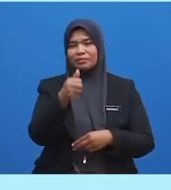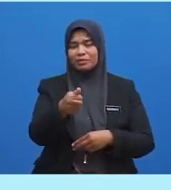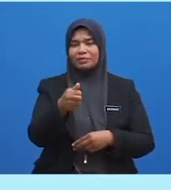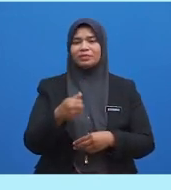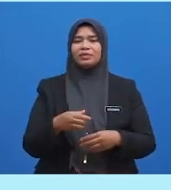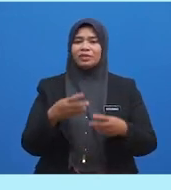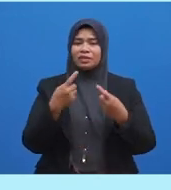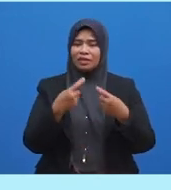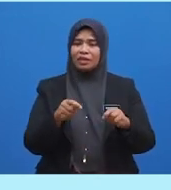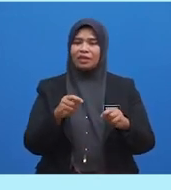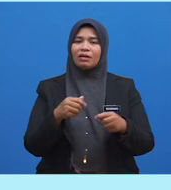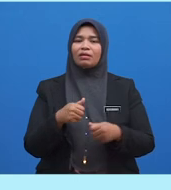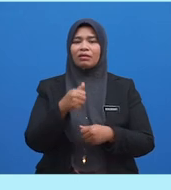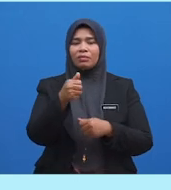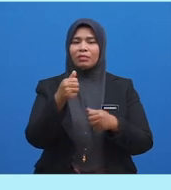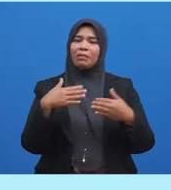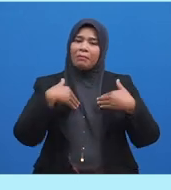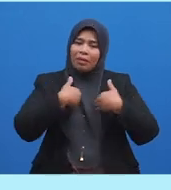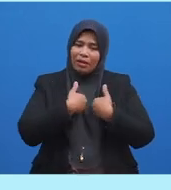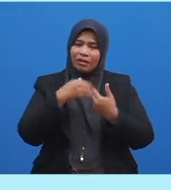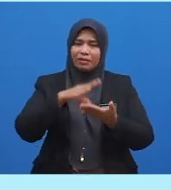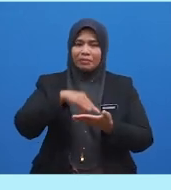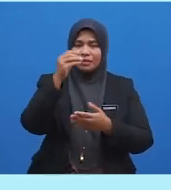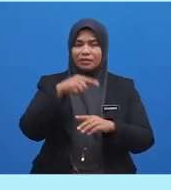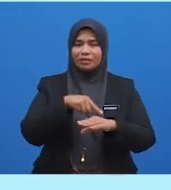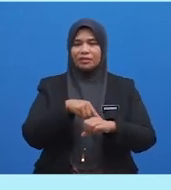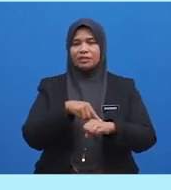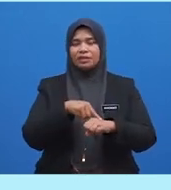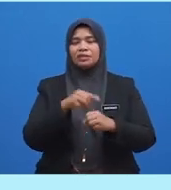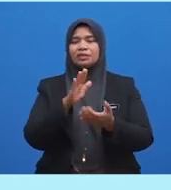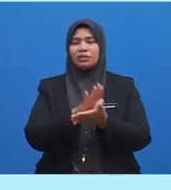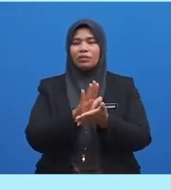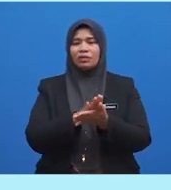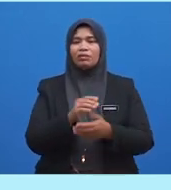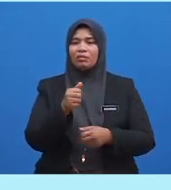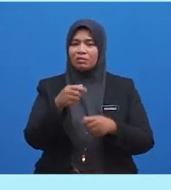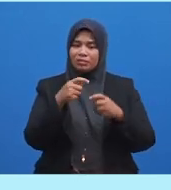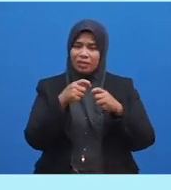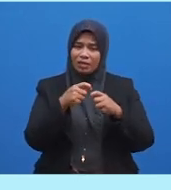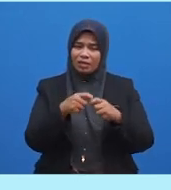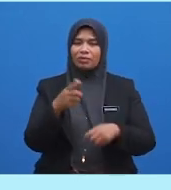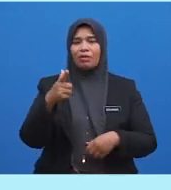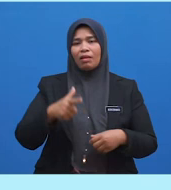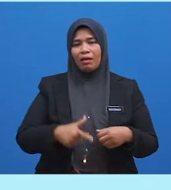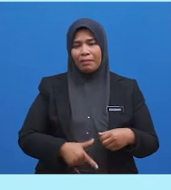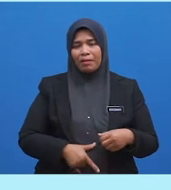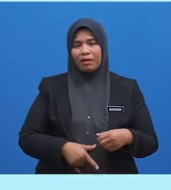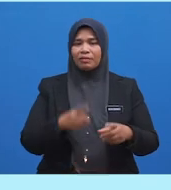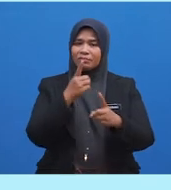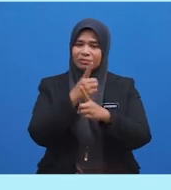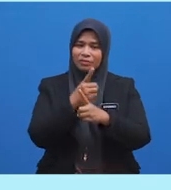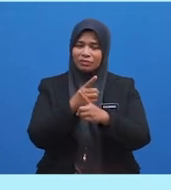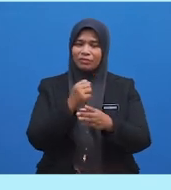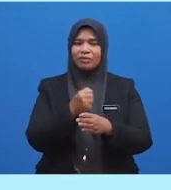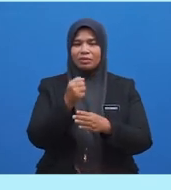setelah kamu pernah belajar di sekolah kamu tentu lapar betul Atau